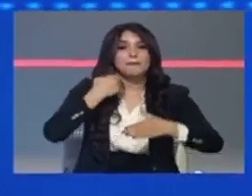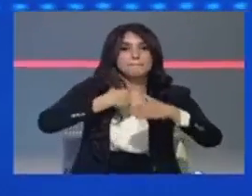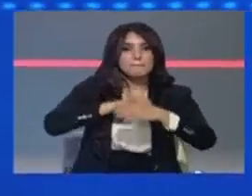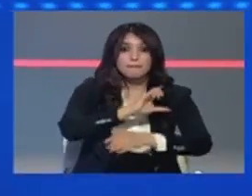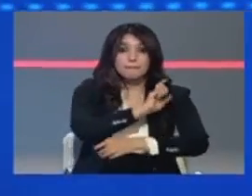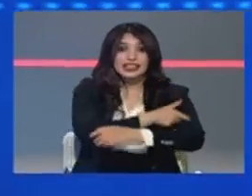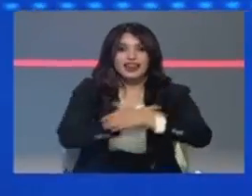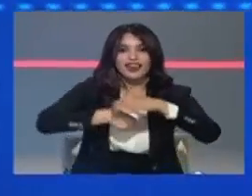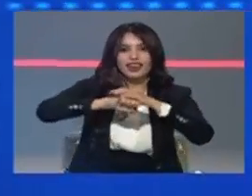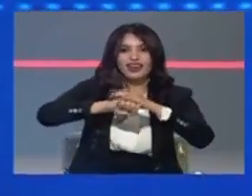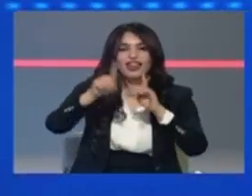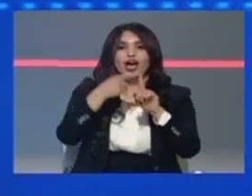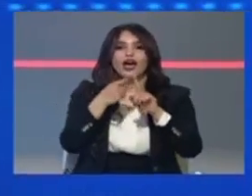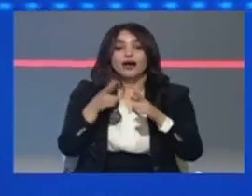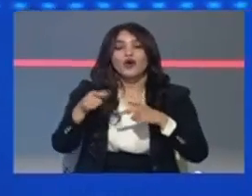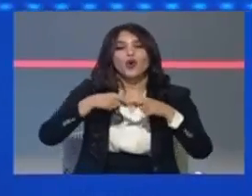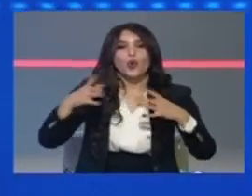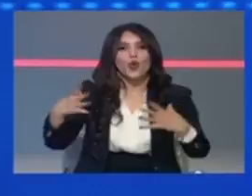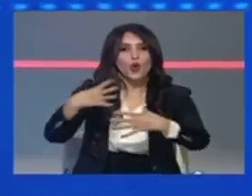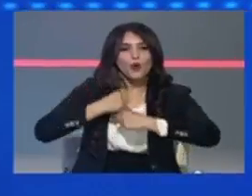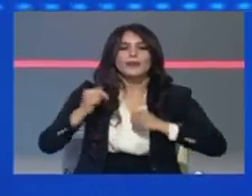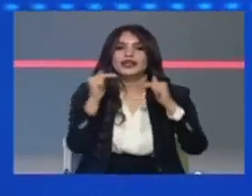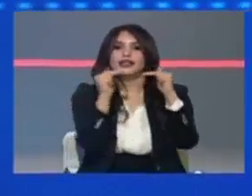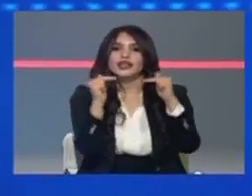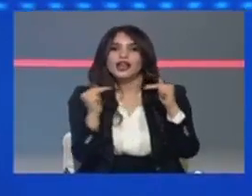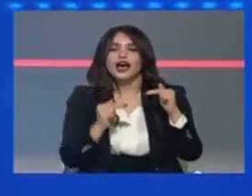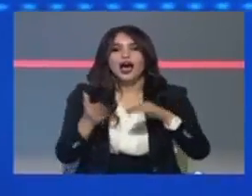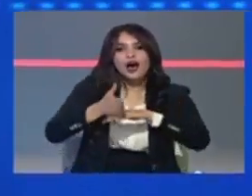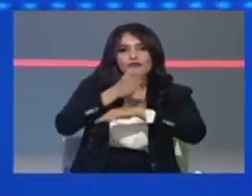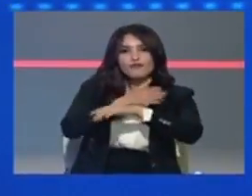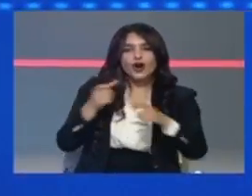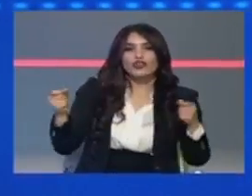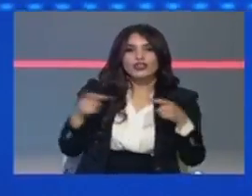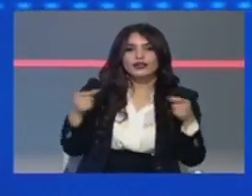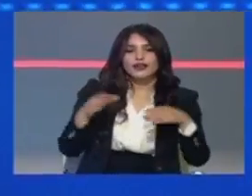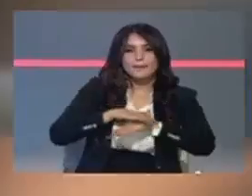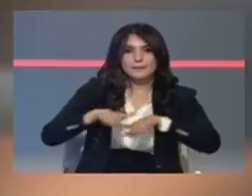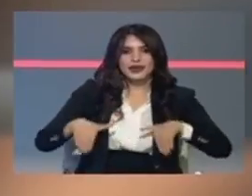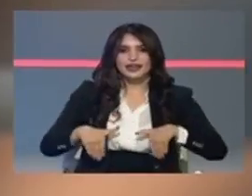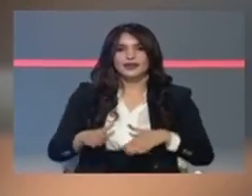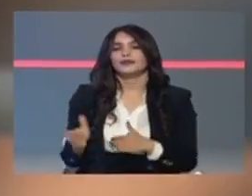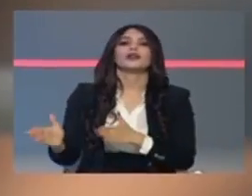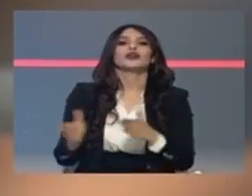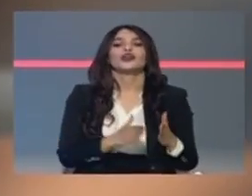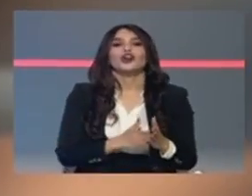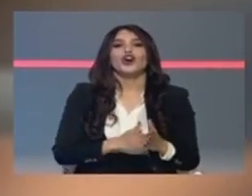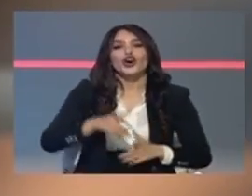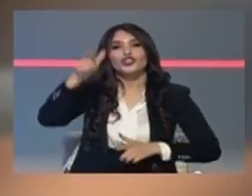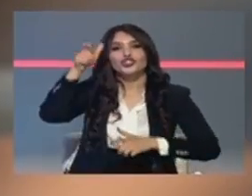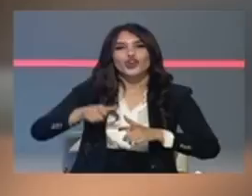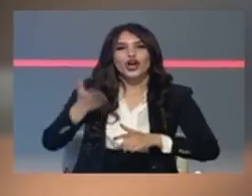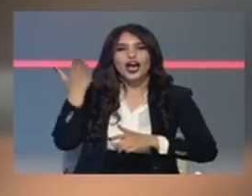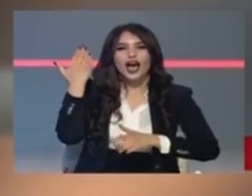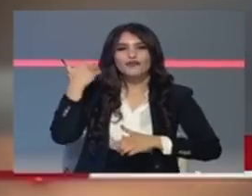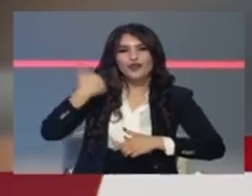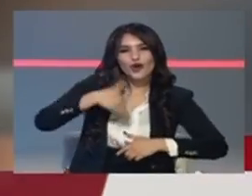الحالي في وقت مبكر وقبول الترتيب الحالي قبل جولات من النهاية. وجه راضي جعايدي المدافع